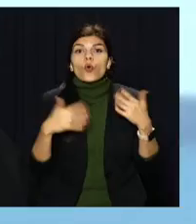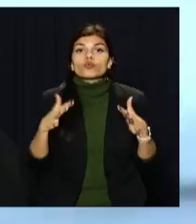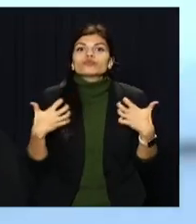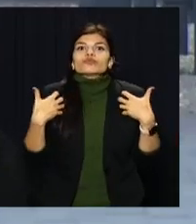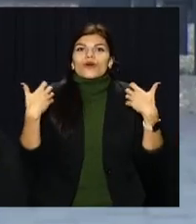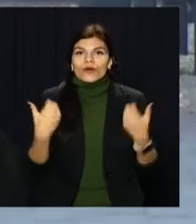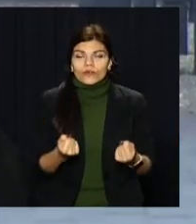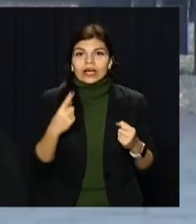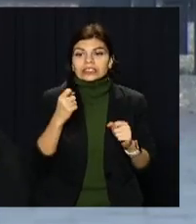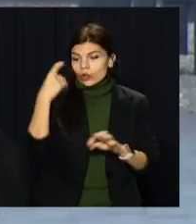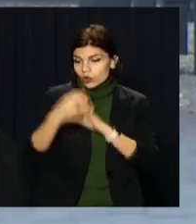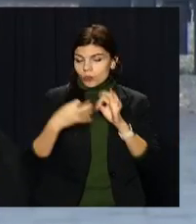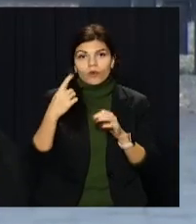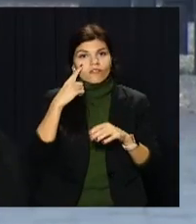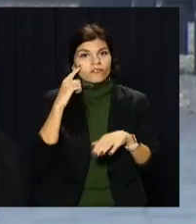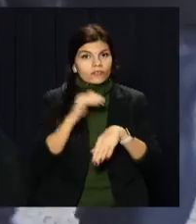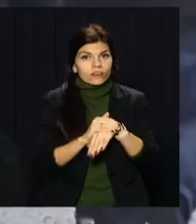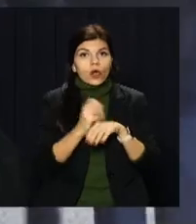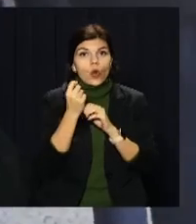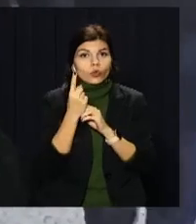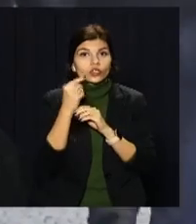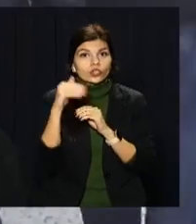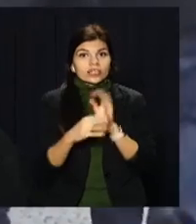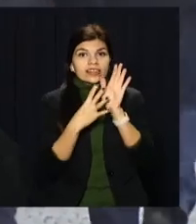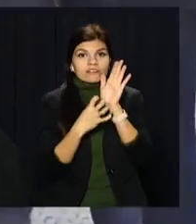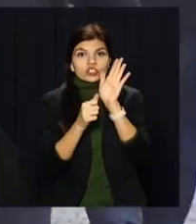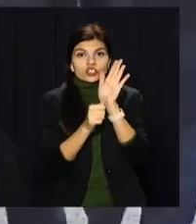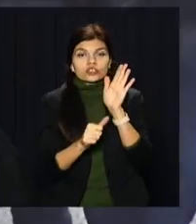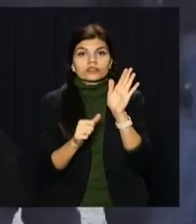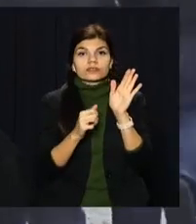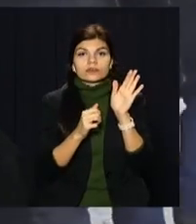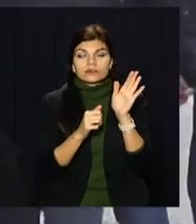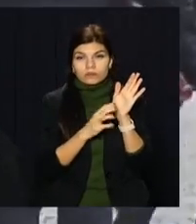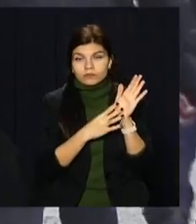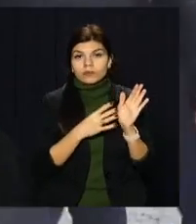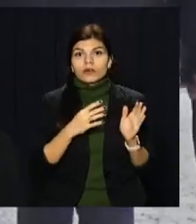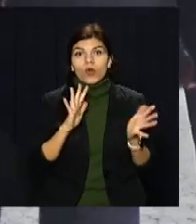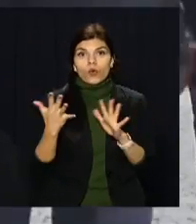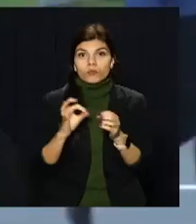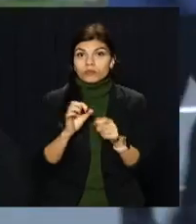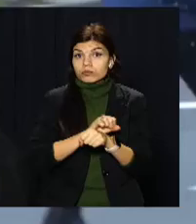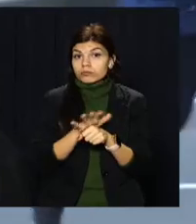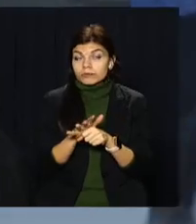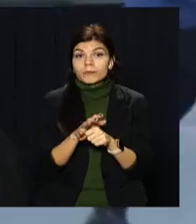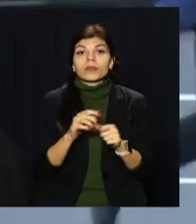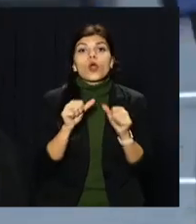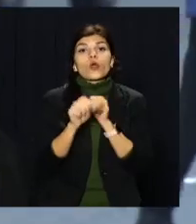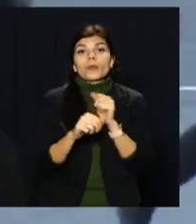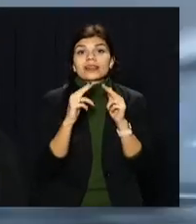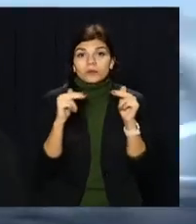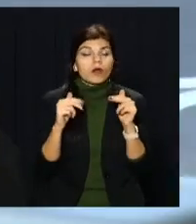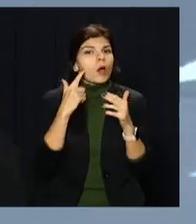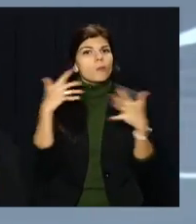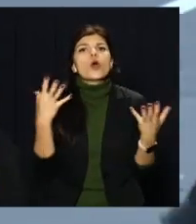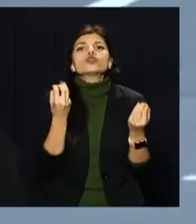одужали. За добу в Україні виявили 11 тисяч 968 нових випадків коронавірусу. Крім Дніпропетровщини,